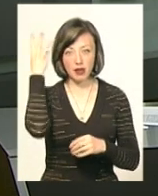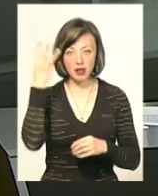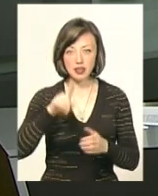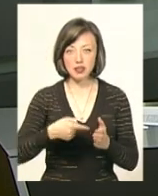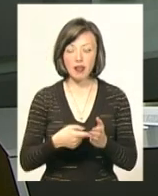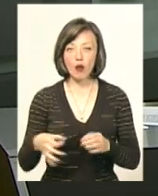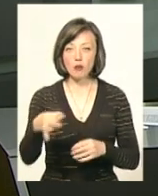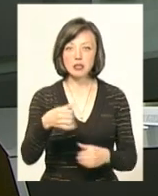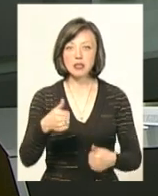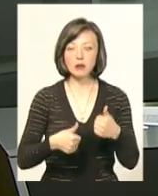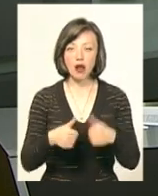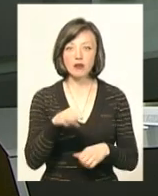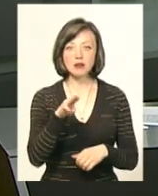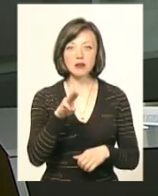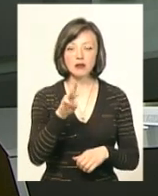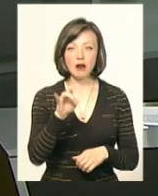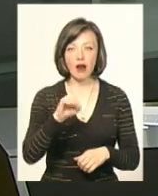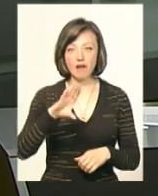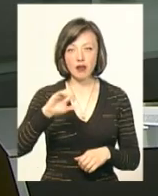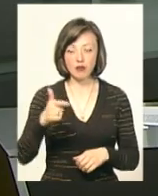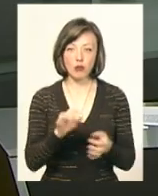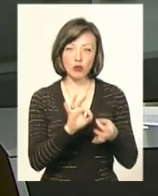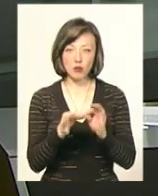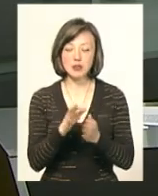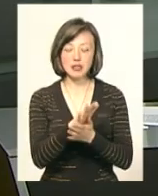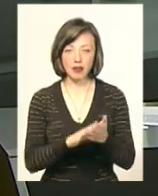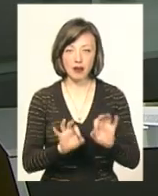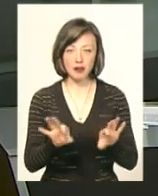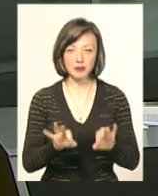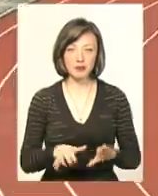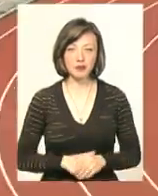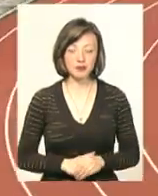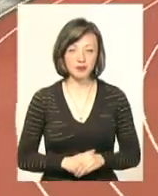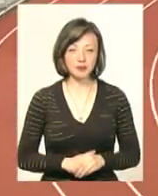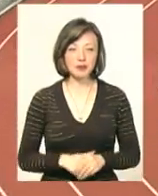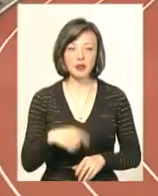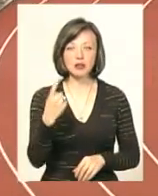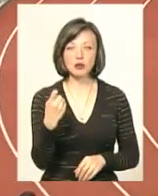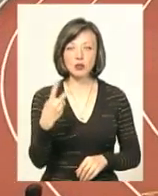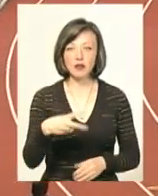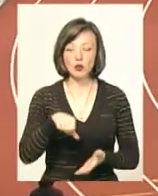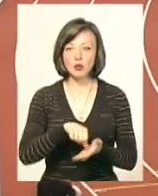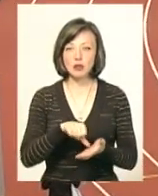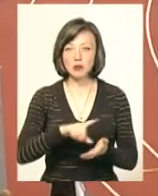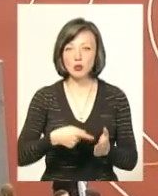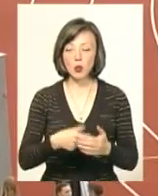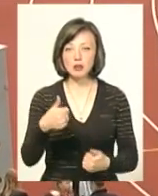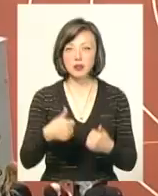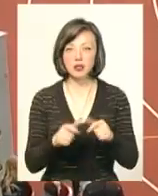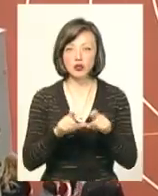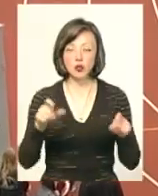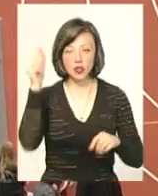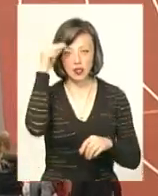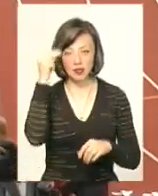Хмельницький на обласних змаганнях у травні. Подробиці розповість Ірина Ріон. 120 учасниць міської спартакіади школярів